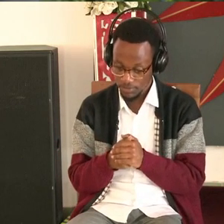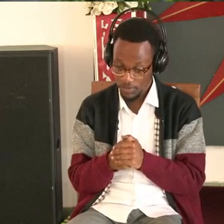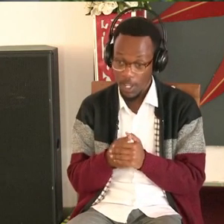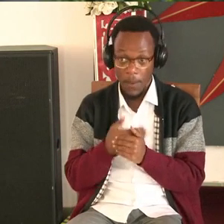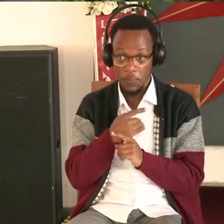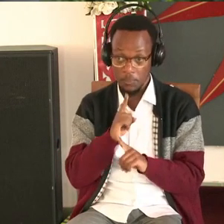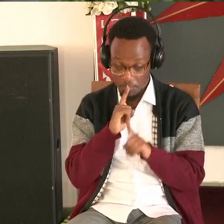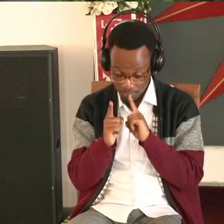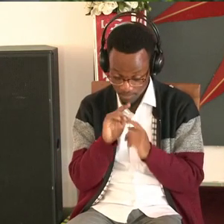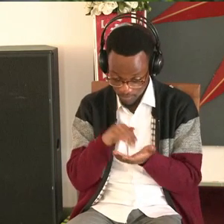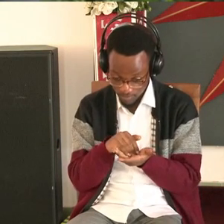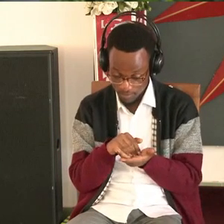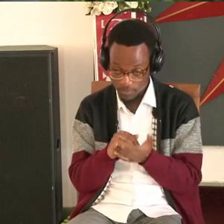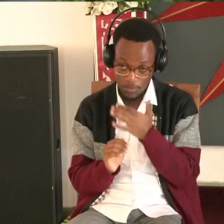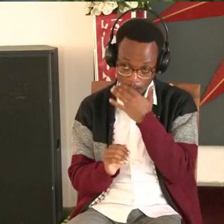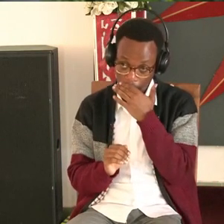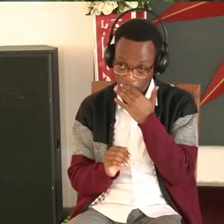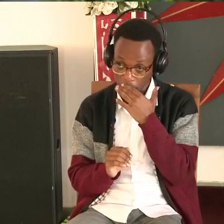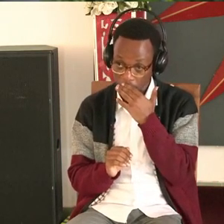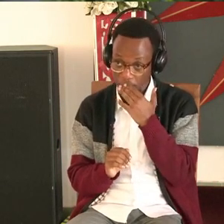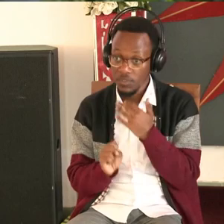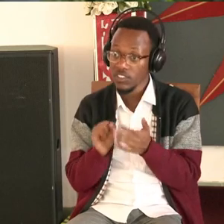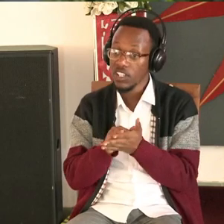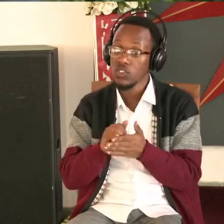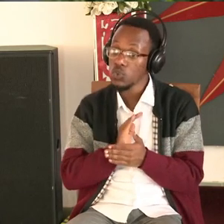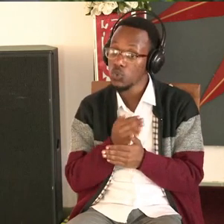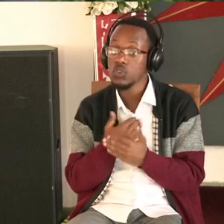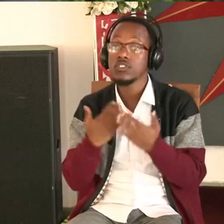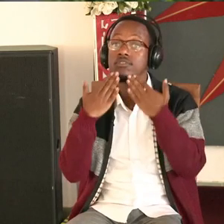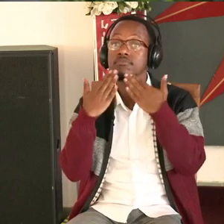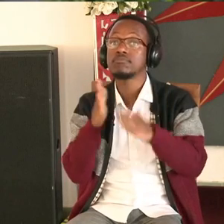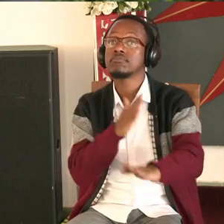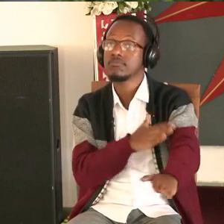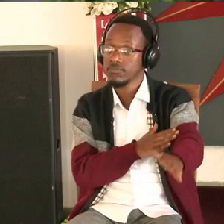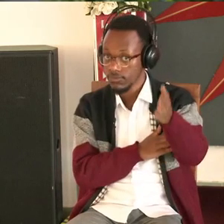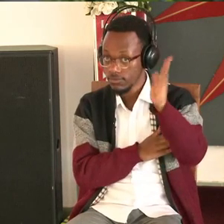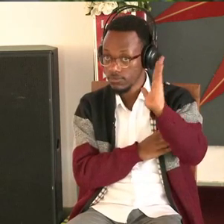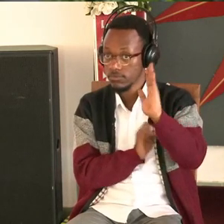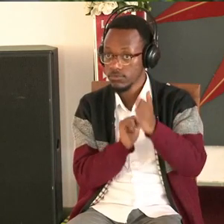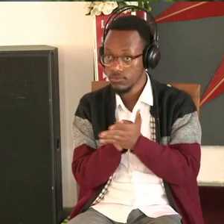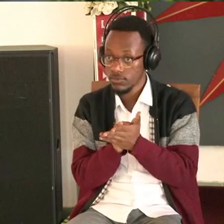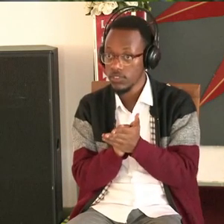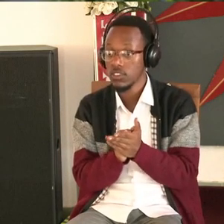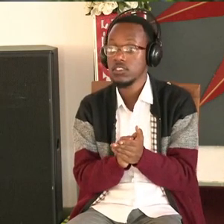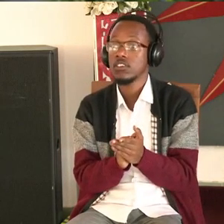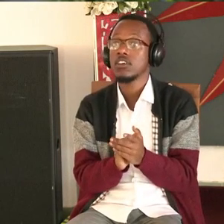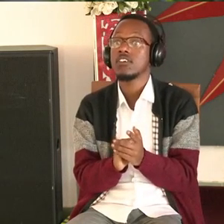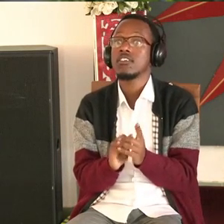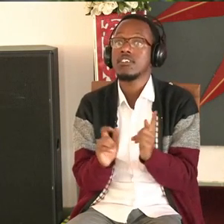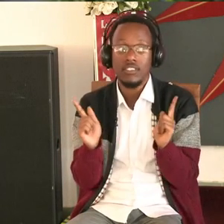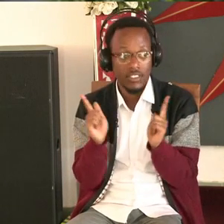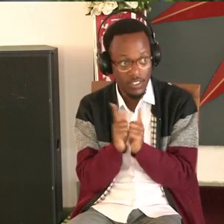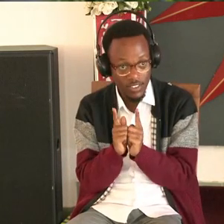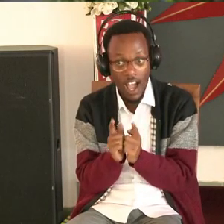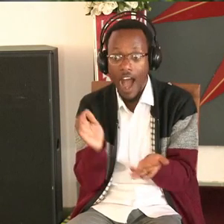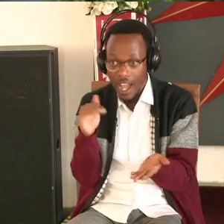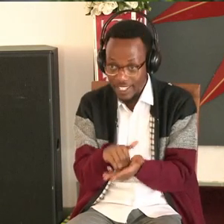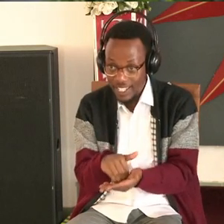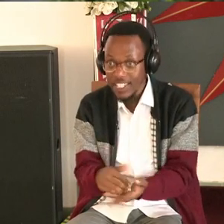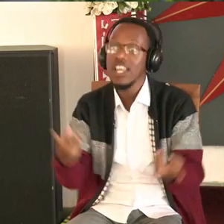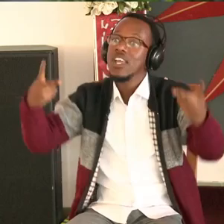j'insiste sur le fait que nous sommes reconnaissants que les réunions puissent à nouveau avoir